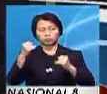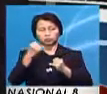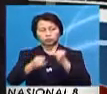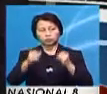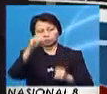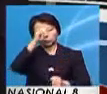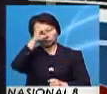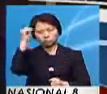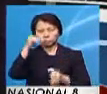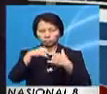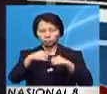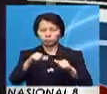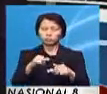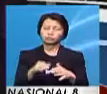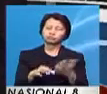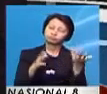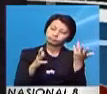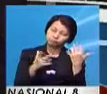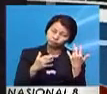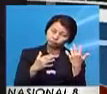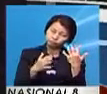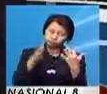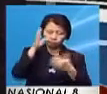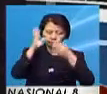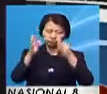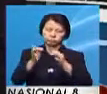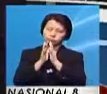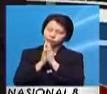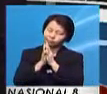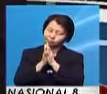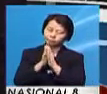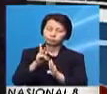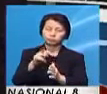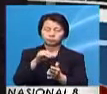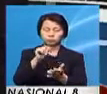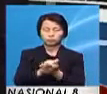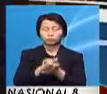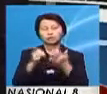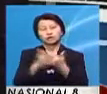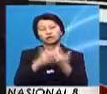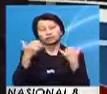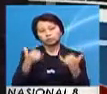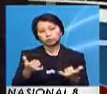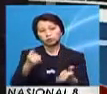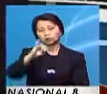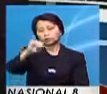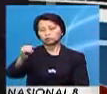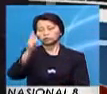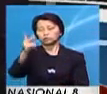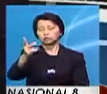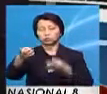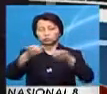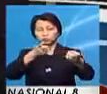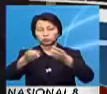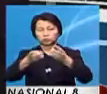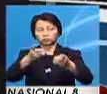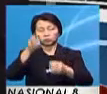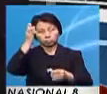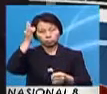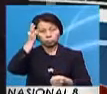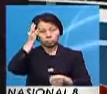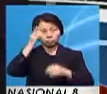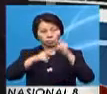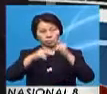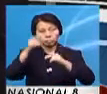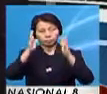Sazali Samad masih ternanti-nanti keputusan rayuan kes tersebut. Sehingga kini, Jawatan Kuasa Disiplin Persekutuan Bina